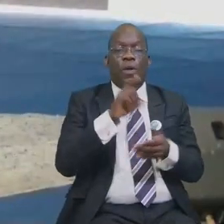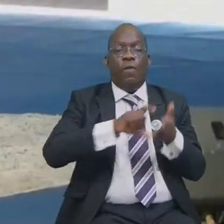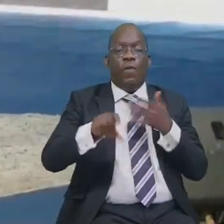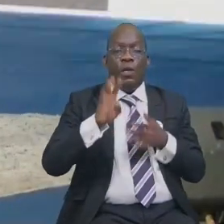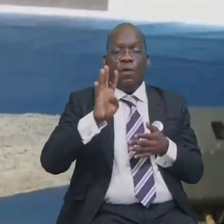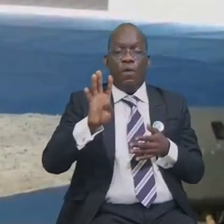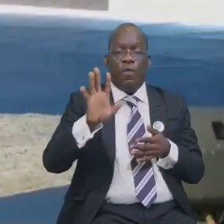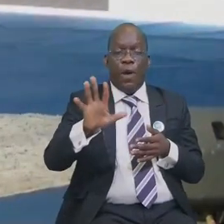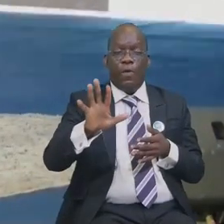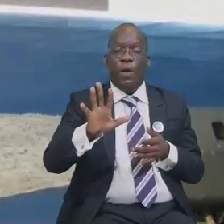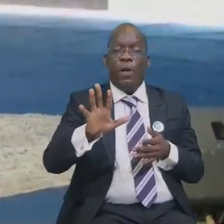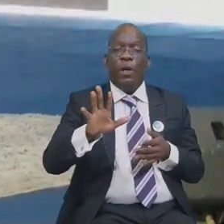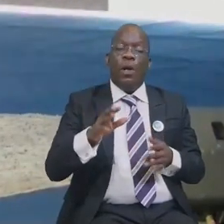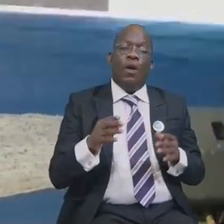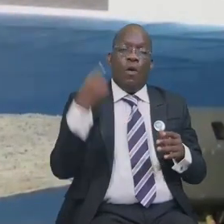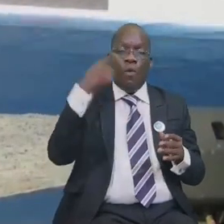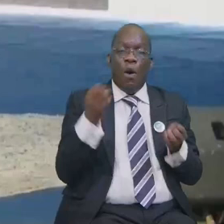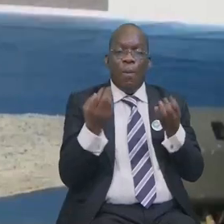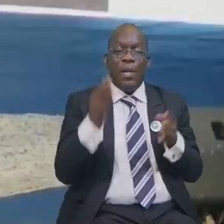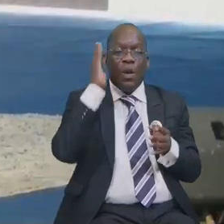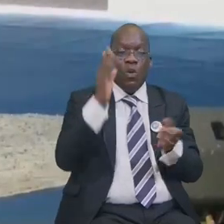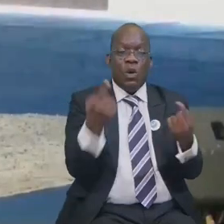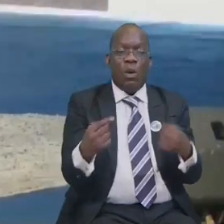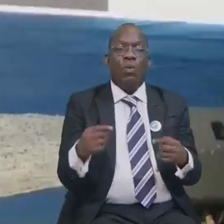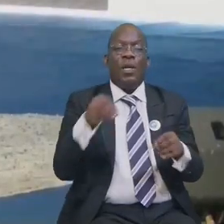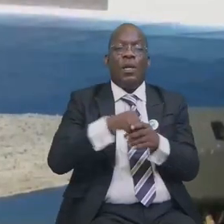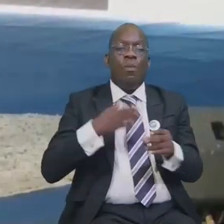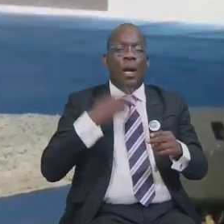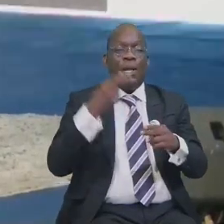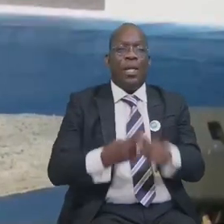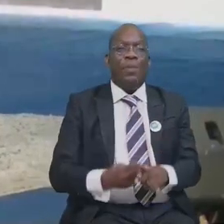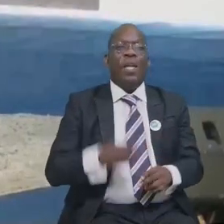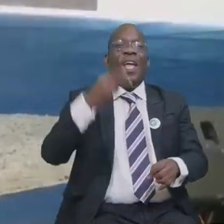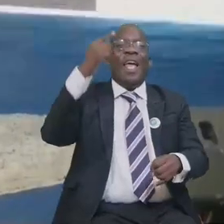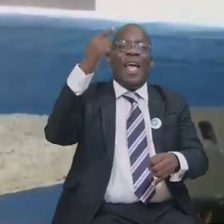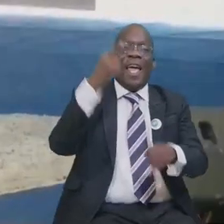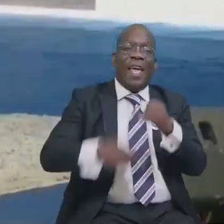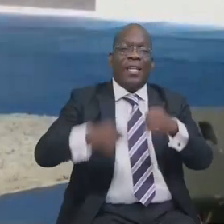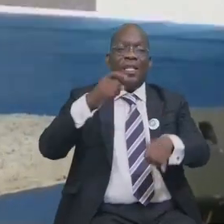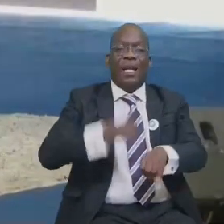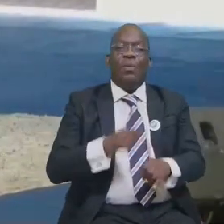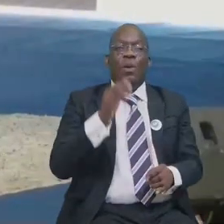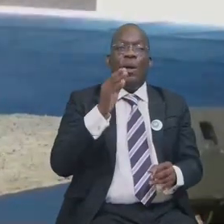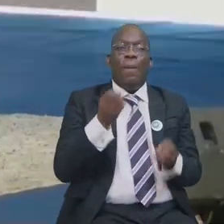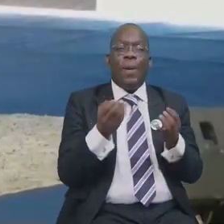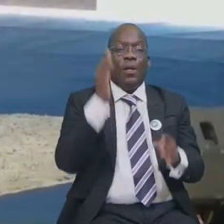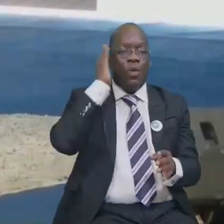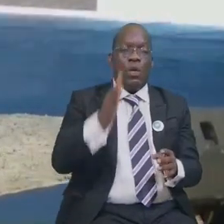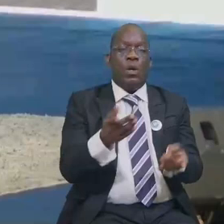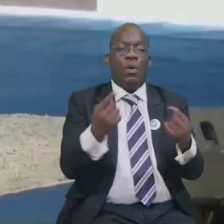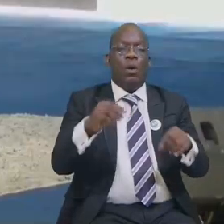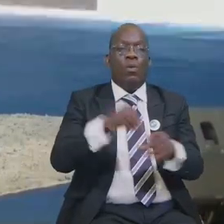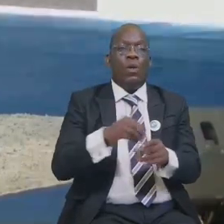viendront sous mon nom. À la fin des temps, plusieurs viendront sous mon nom disant, c'est